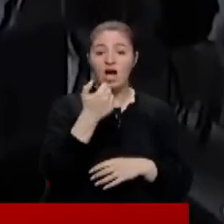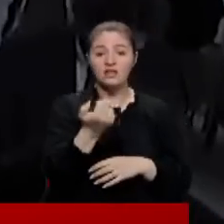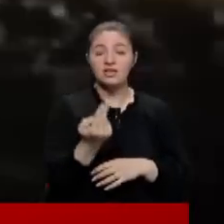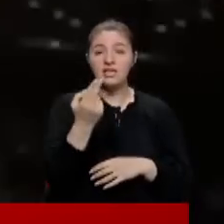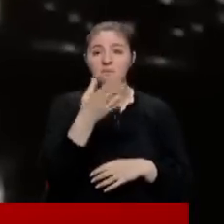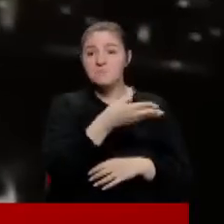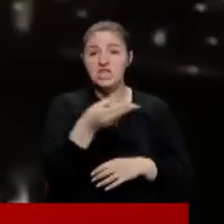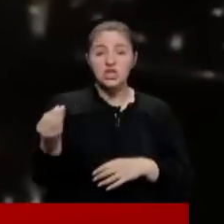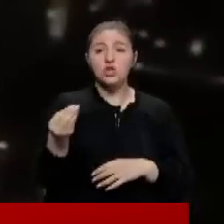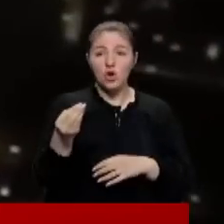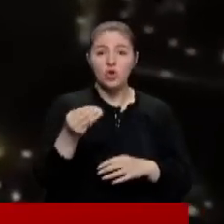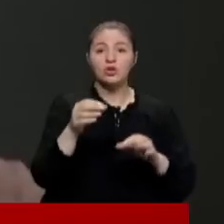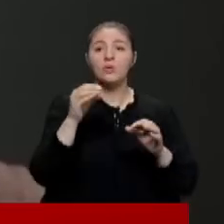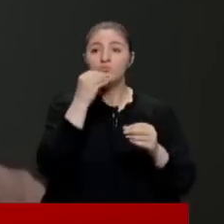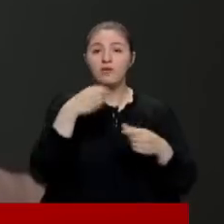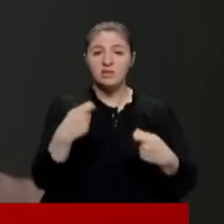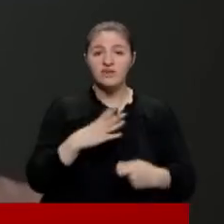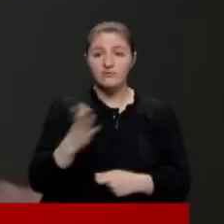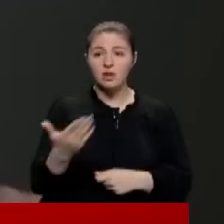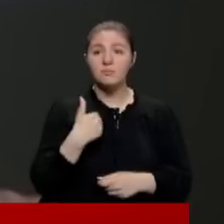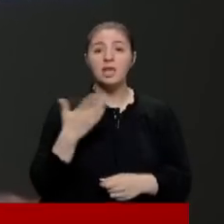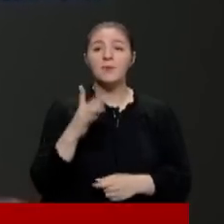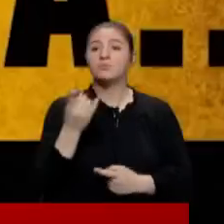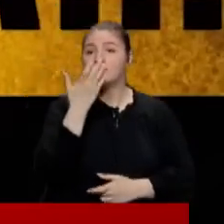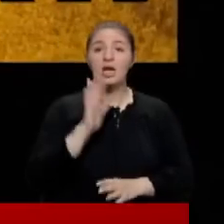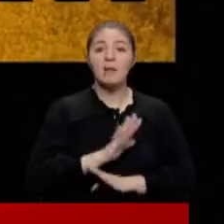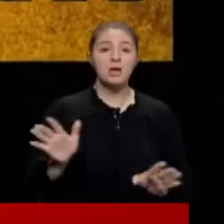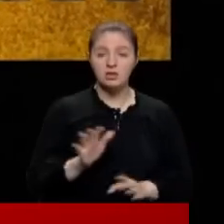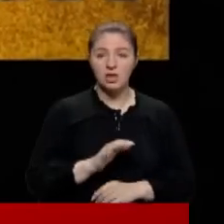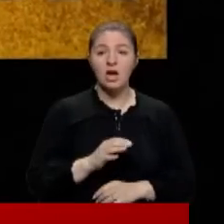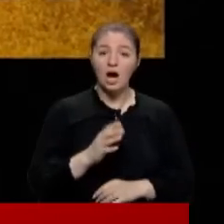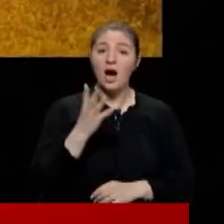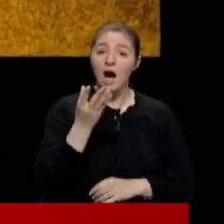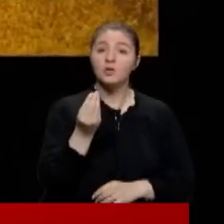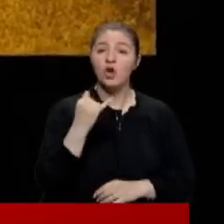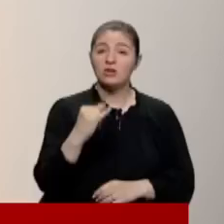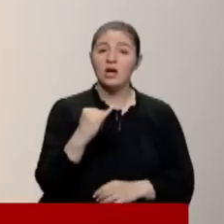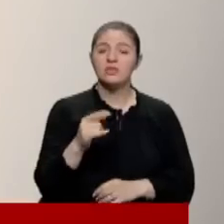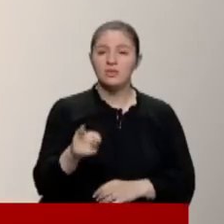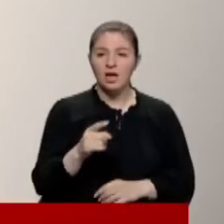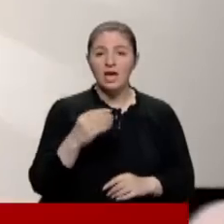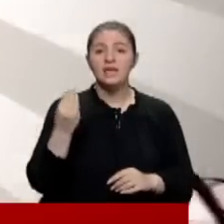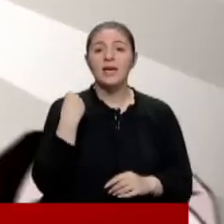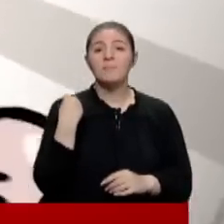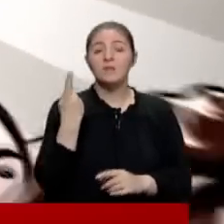6-7 milyon mutlak masrafı var. Benden başka bir şey beklemeyin. Ama çok yakında.